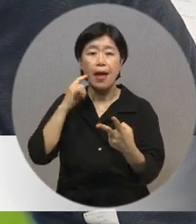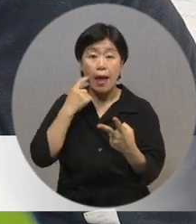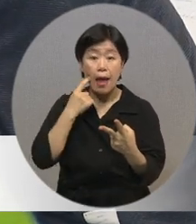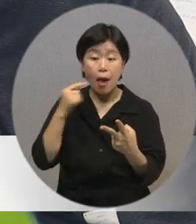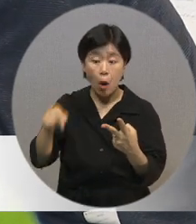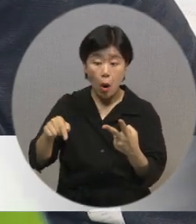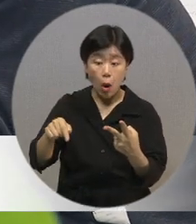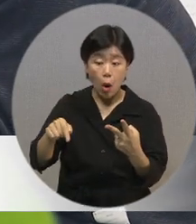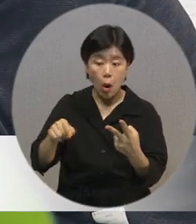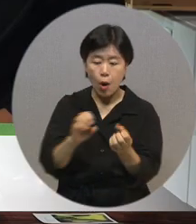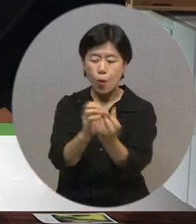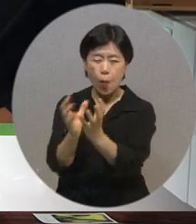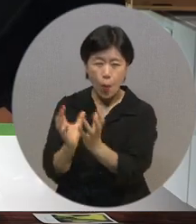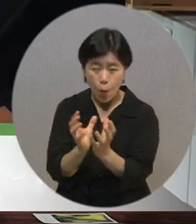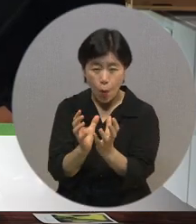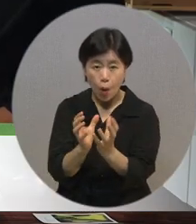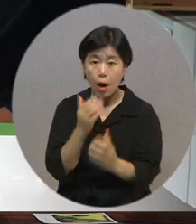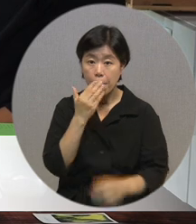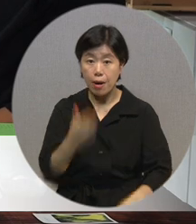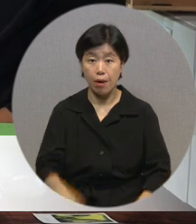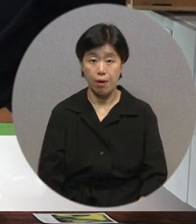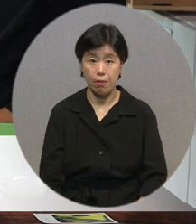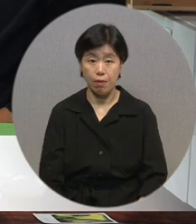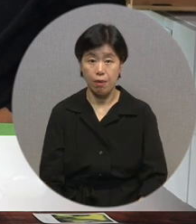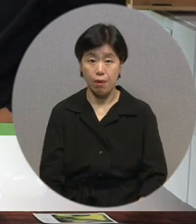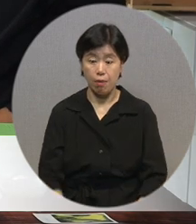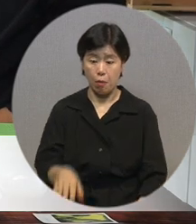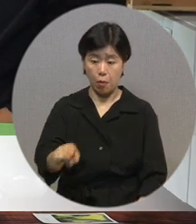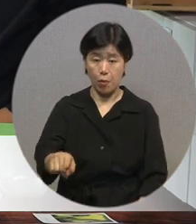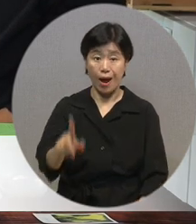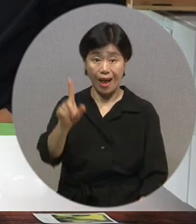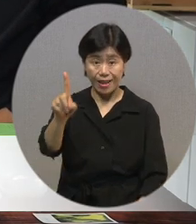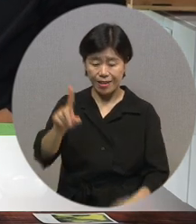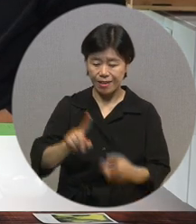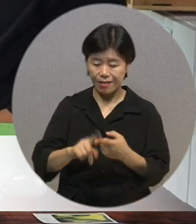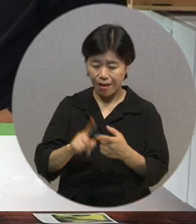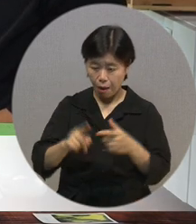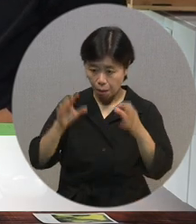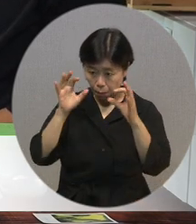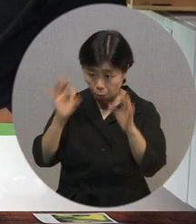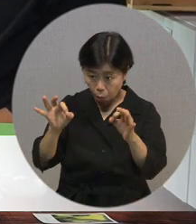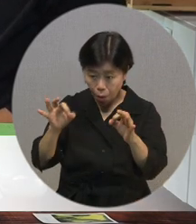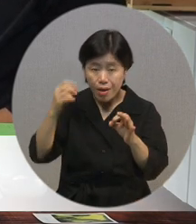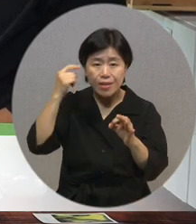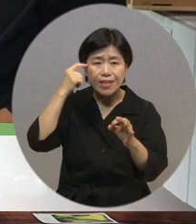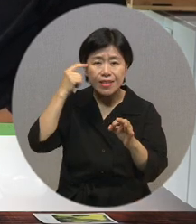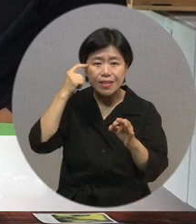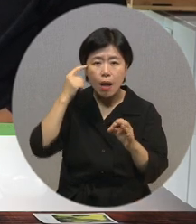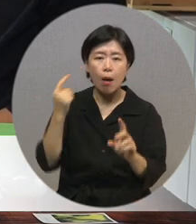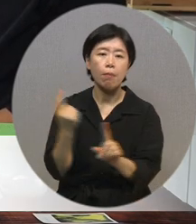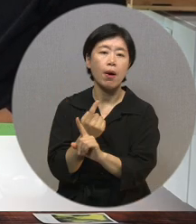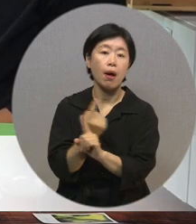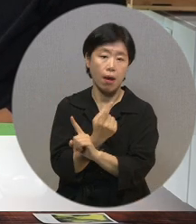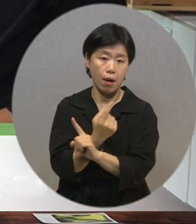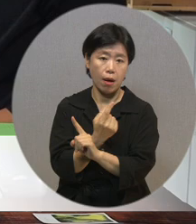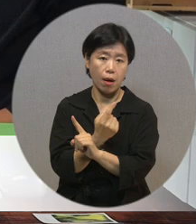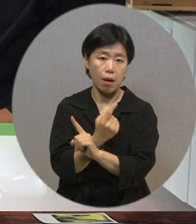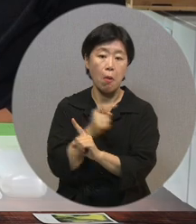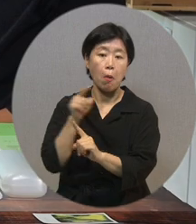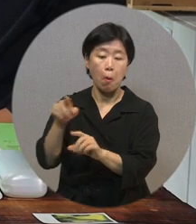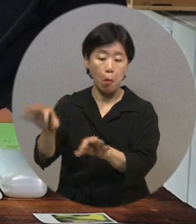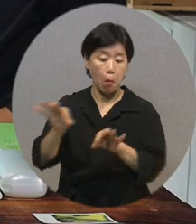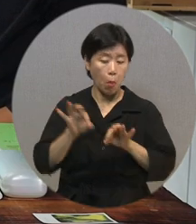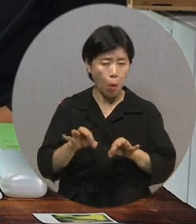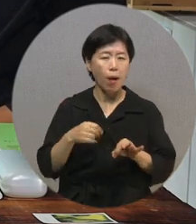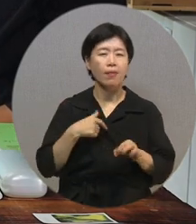정말 예쁜 꽃밭이 될 수도 있고 그런 어떤 관점의 변화 그게 이제 제 작업의 어떤